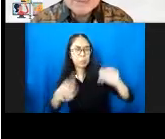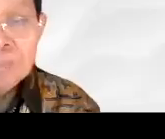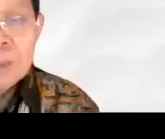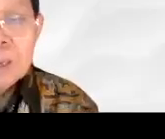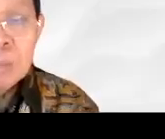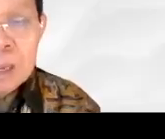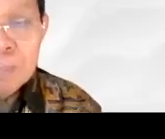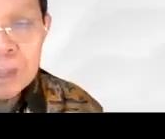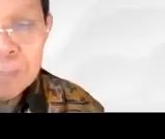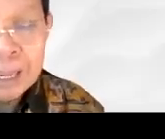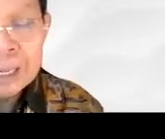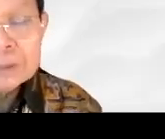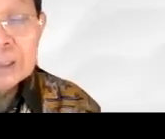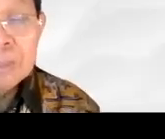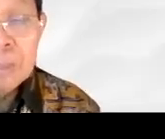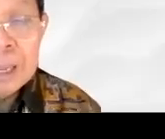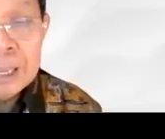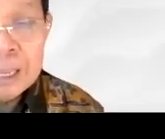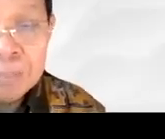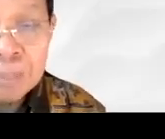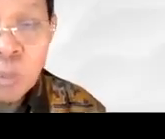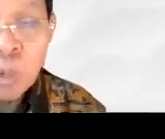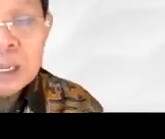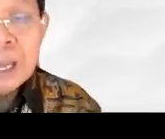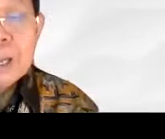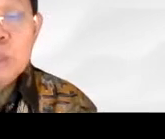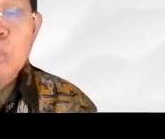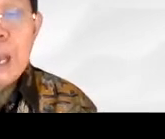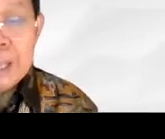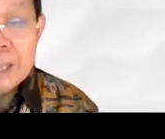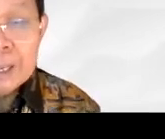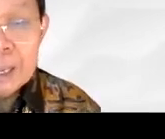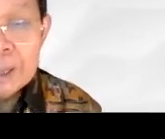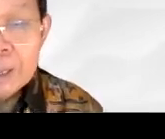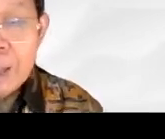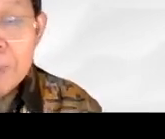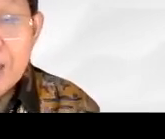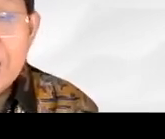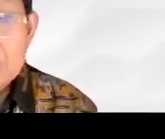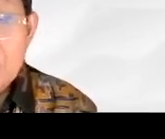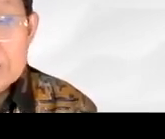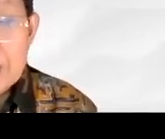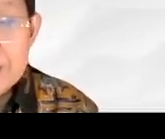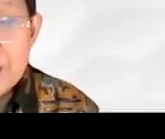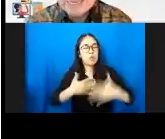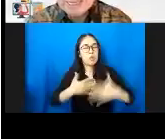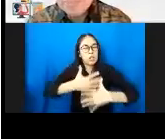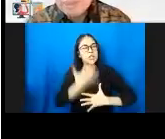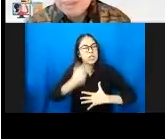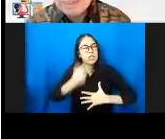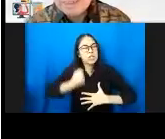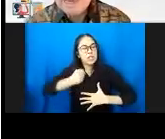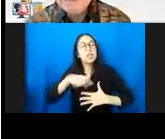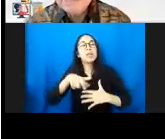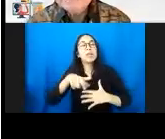membaik, kemudian pelayanan kesehatan membaik, penomonia itu naik. Tapi yang agak mencemaskan diare.